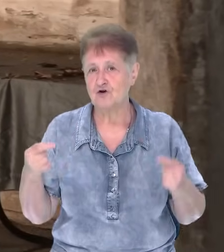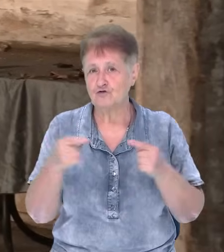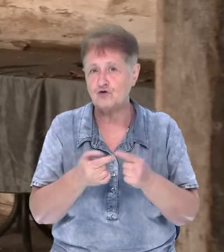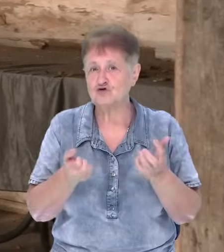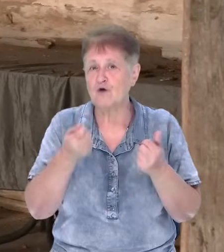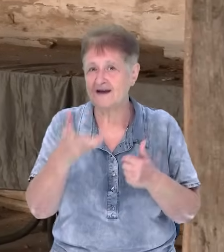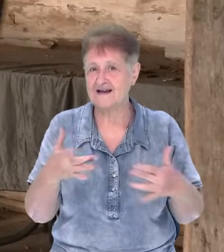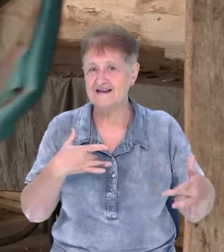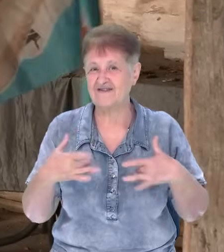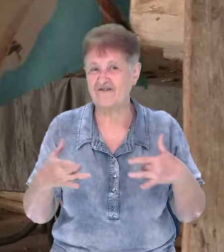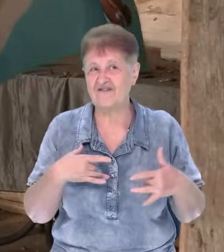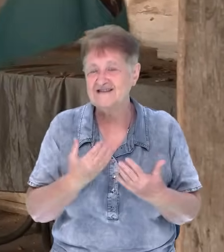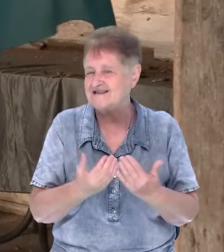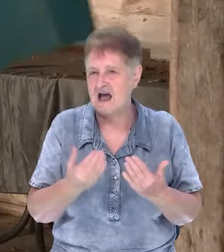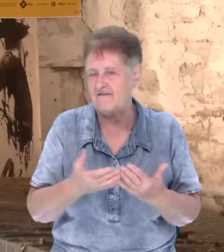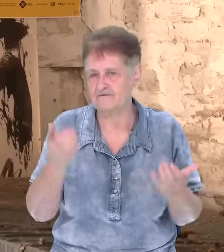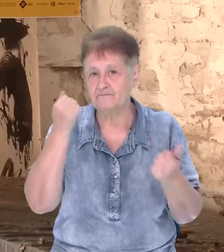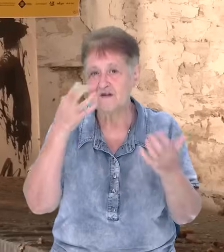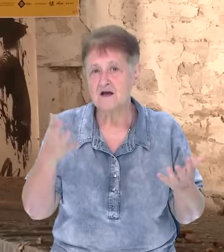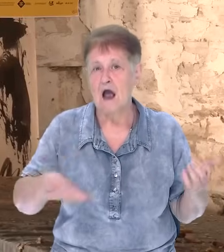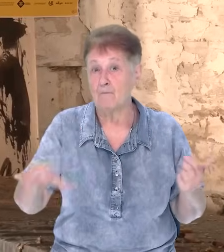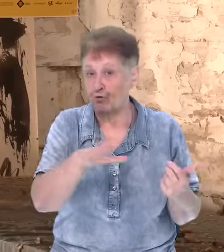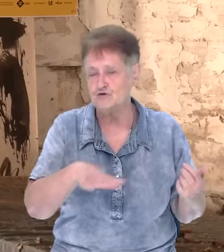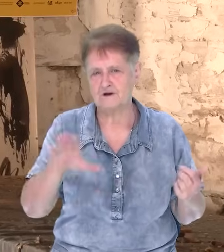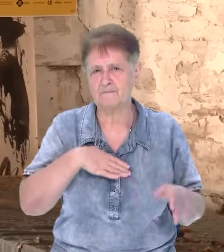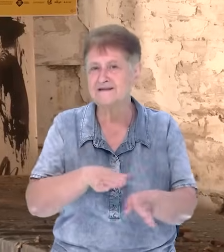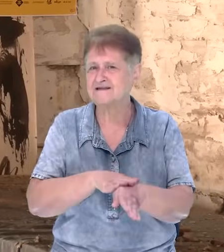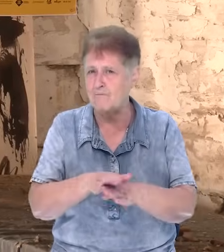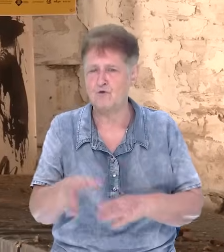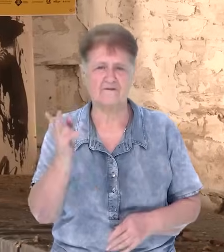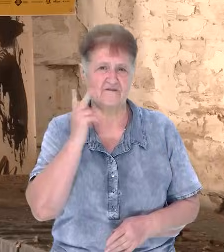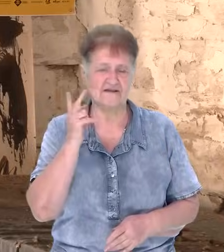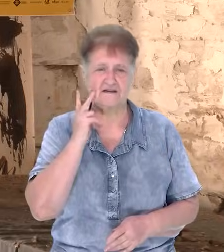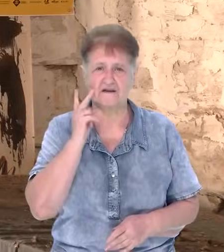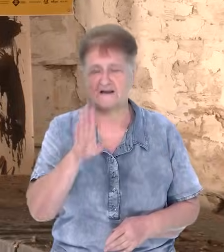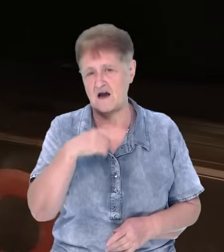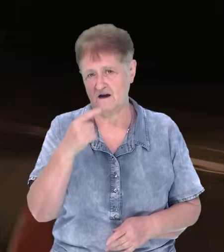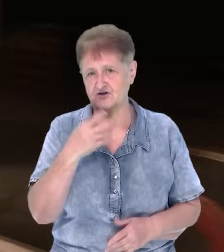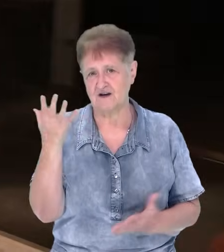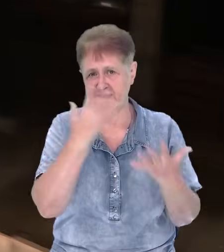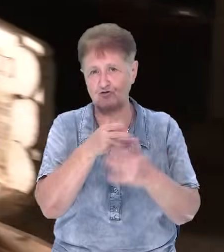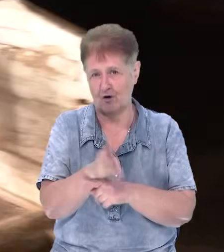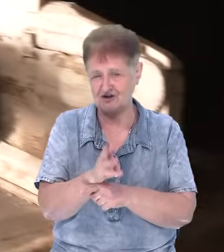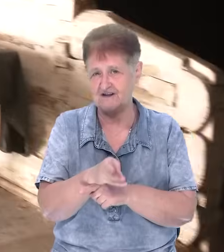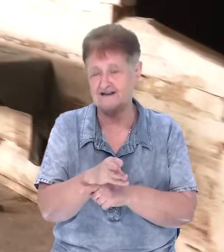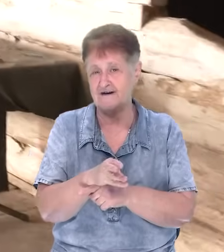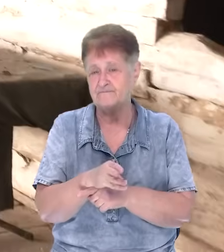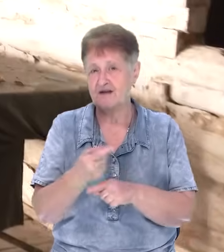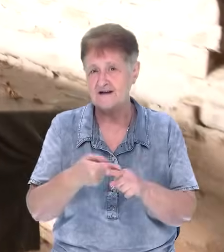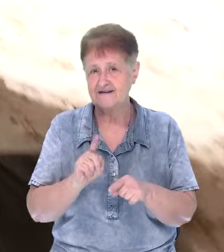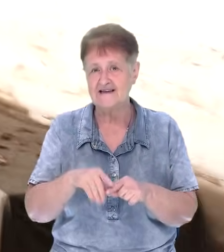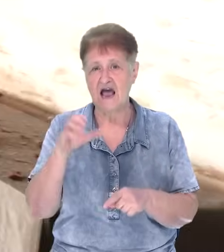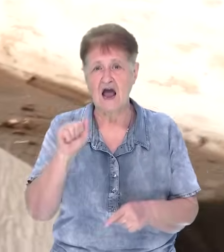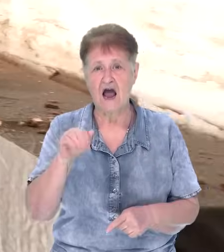точну кількість вистави Іван Сауткін не може, але простір був заповнений весь час, каже кінорежисер. От, до речі, оце